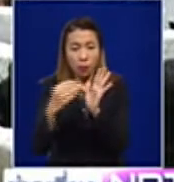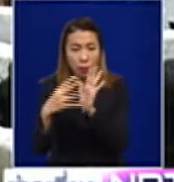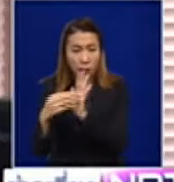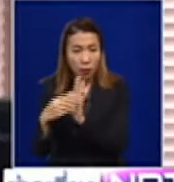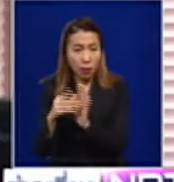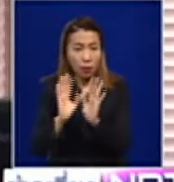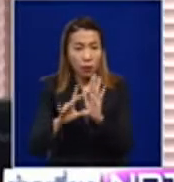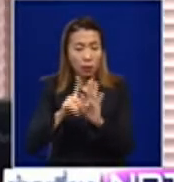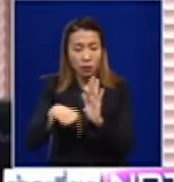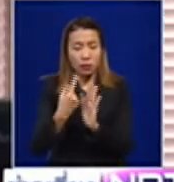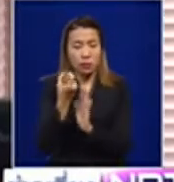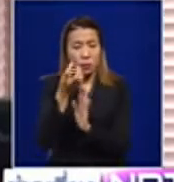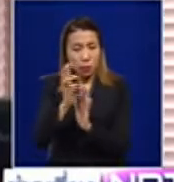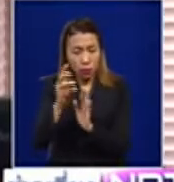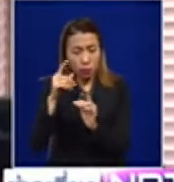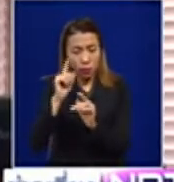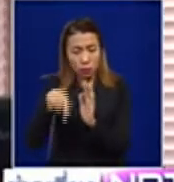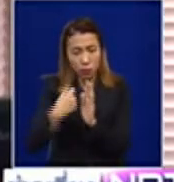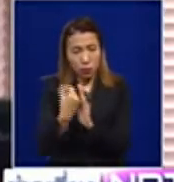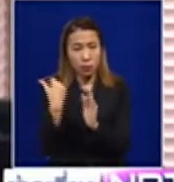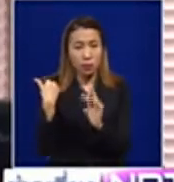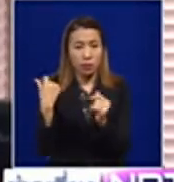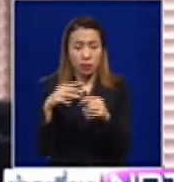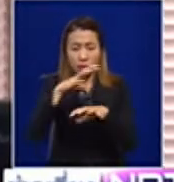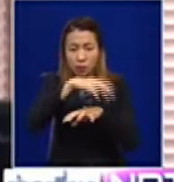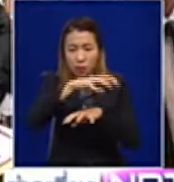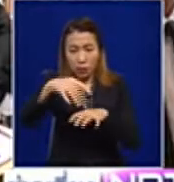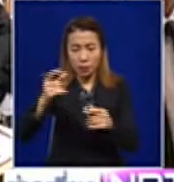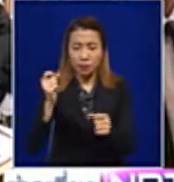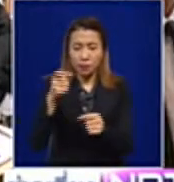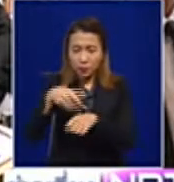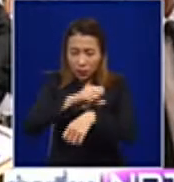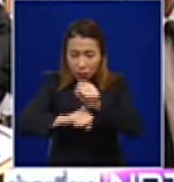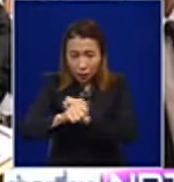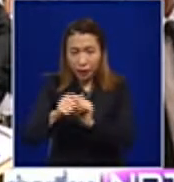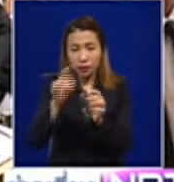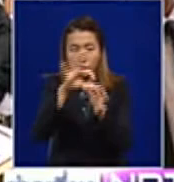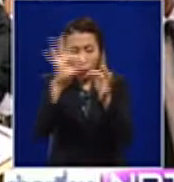สิ้น26ชั่วโมงโดยการอบรมจะเน้นทั้งภาคทฤษฎีและภาคปฏิบัติ